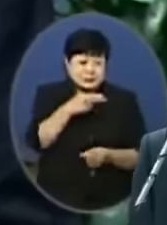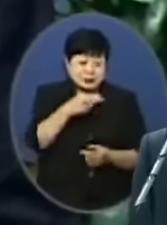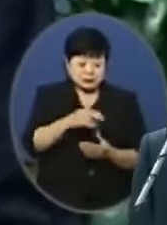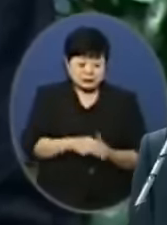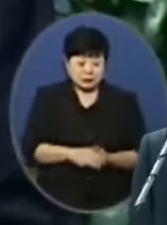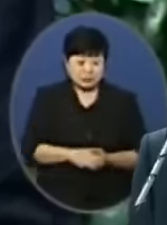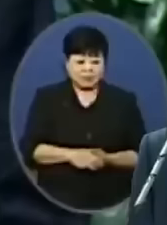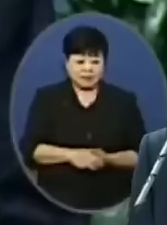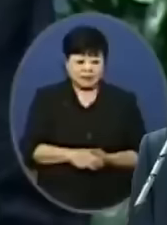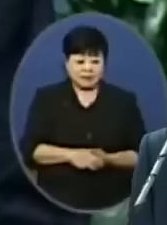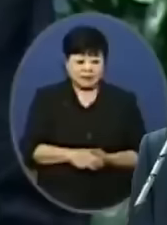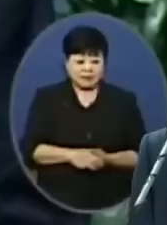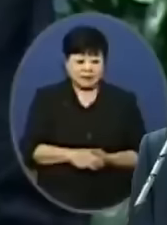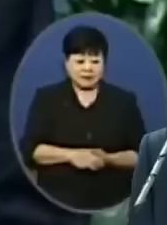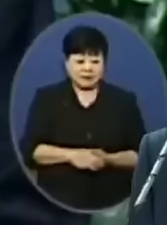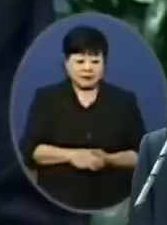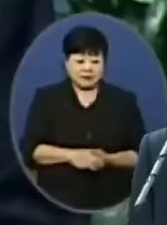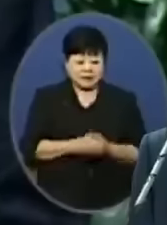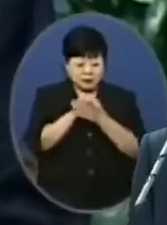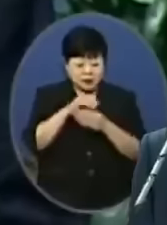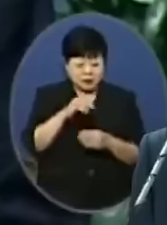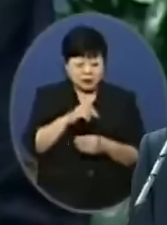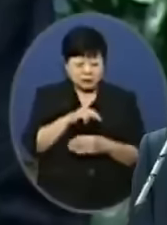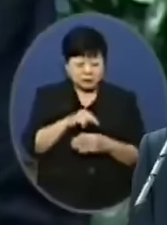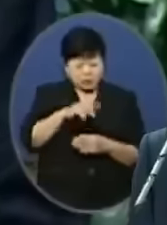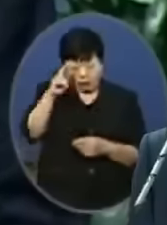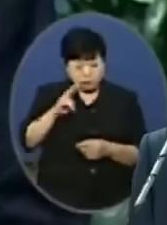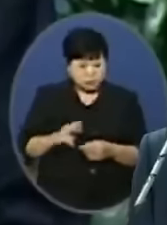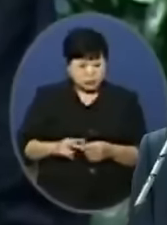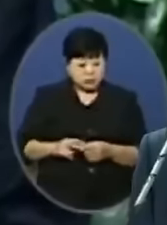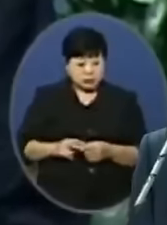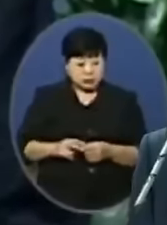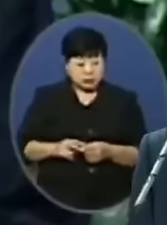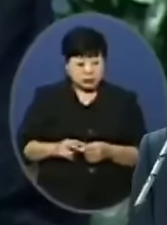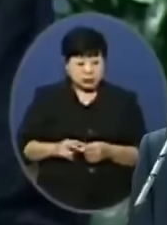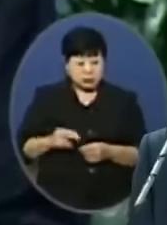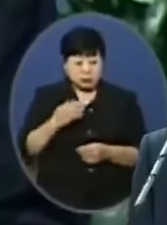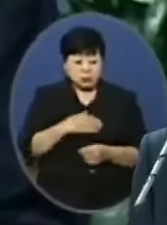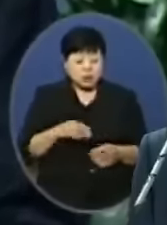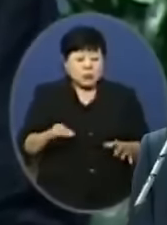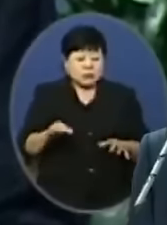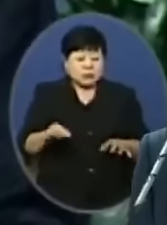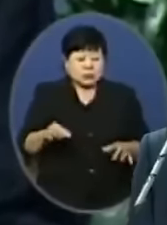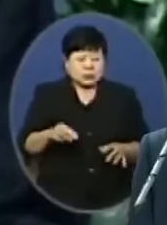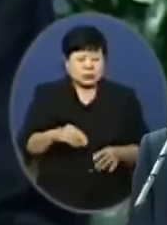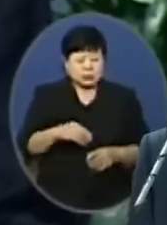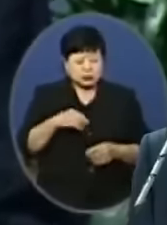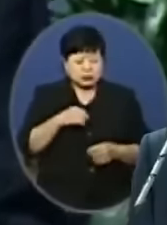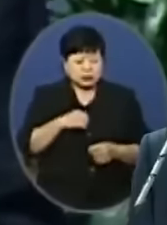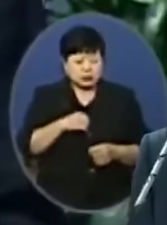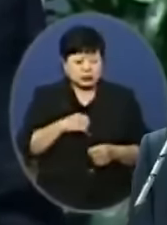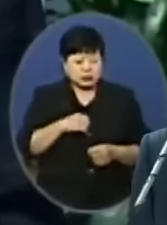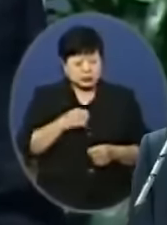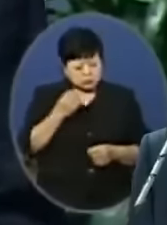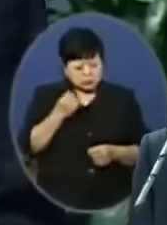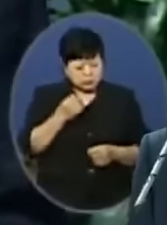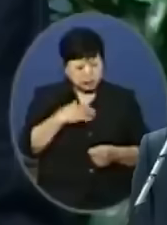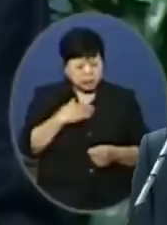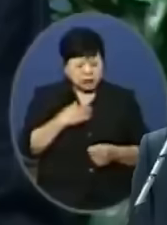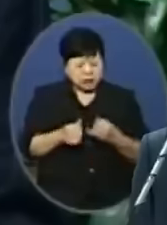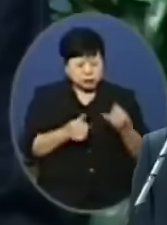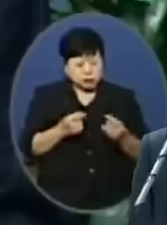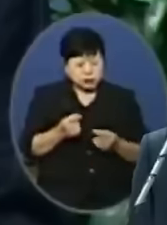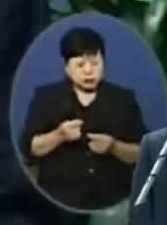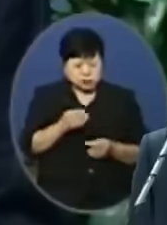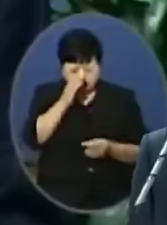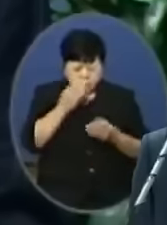했는데 아, 기도 굴에 있는데 갑자기 몸이 떨리더랍니다. 아, 이것도 나서도 우리 마누라